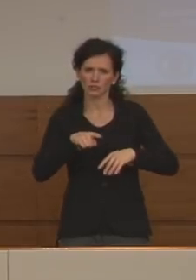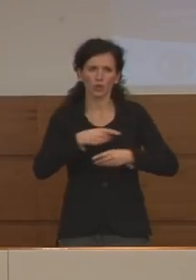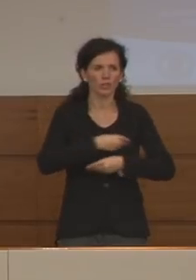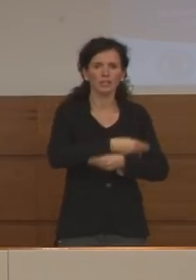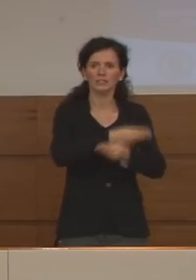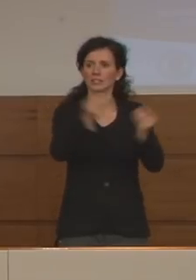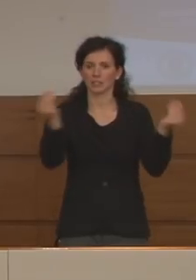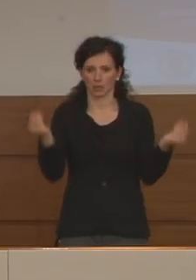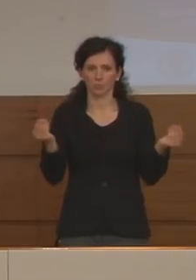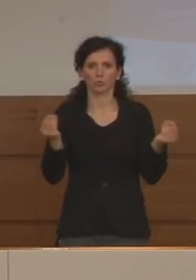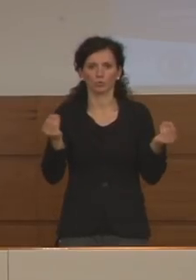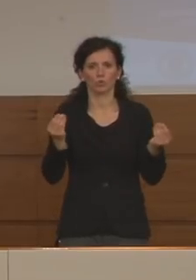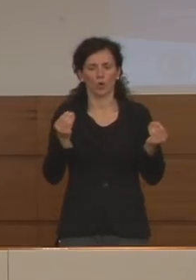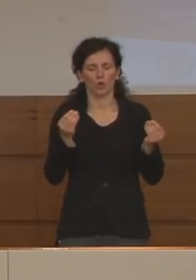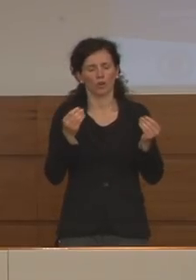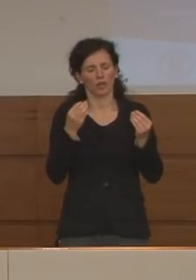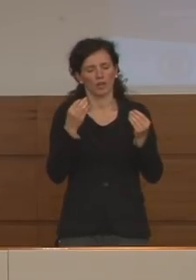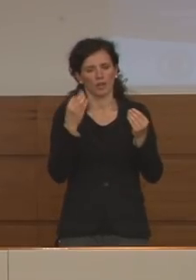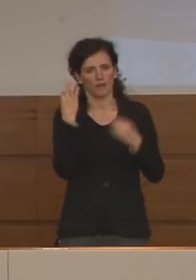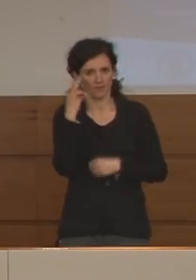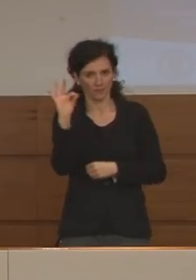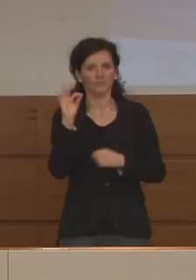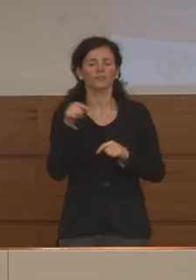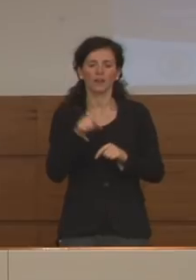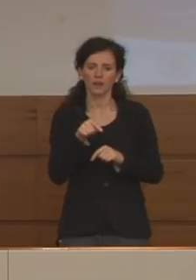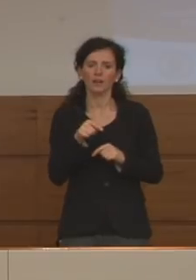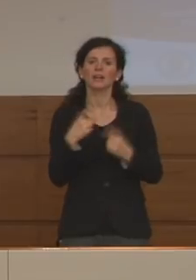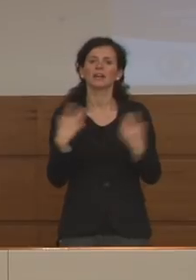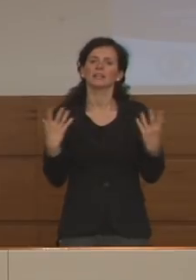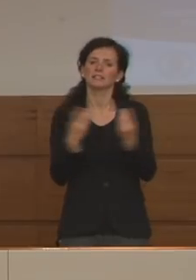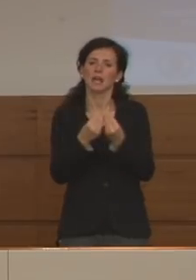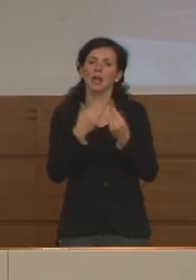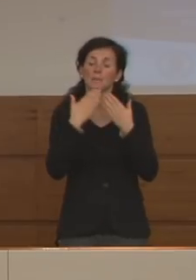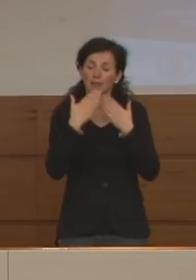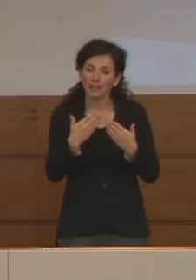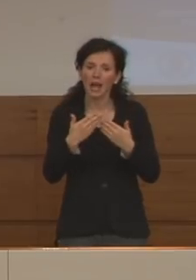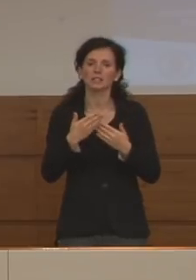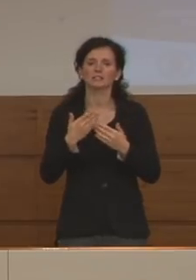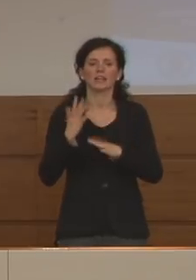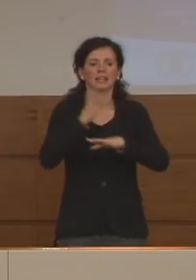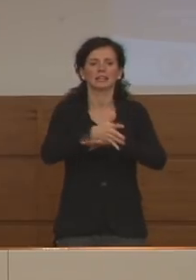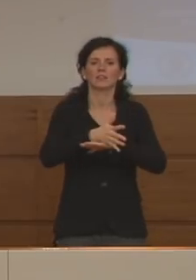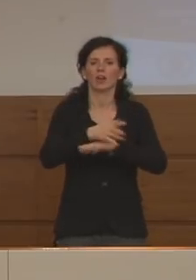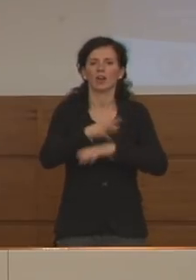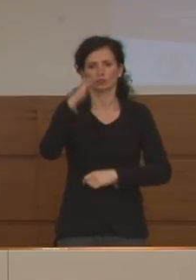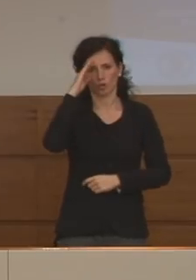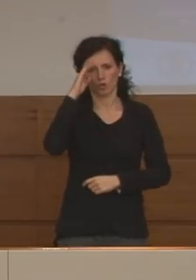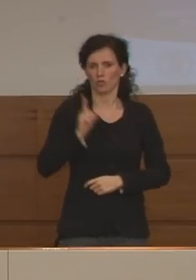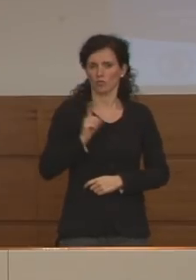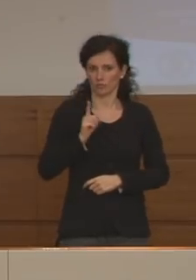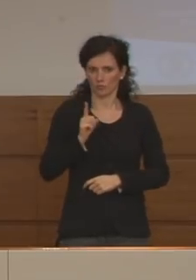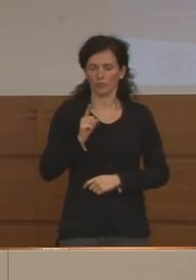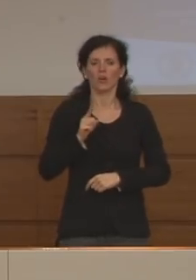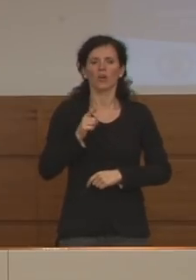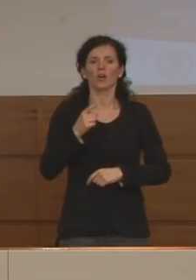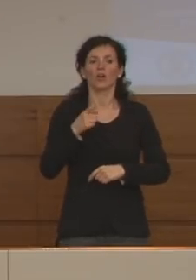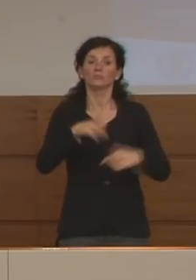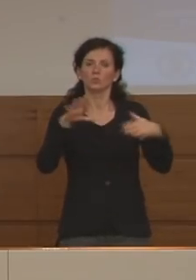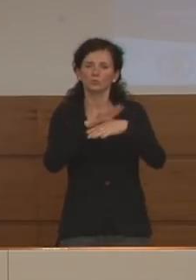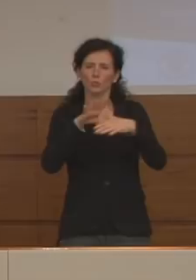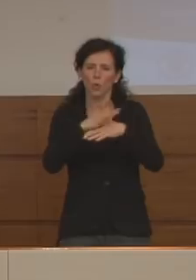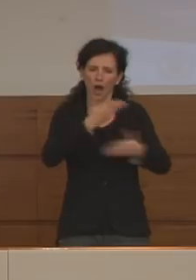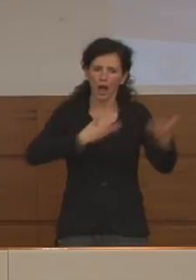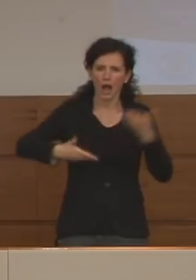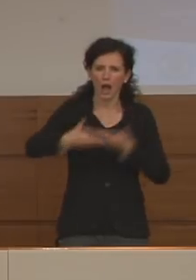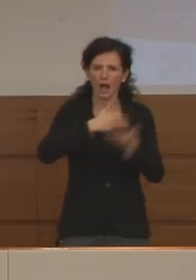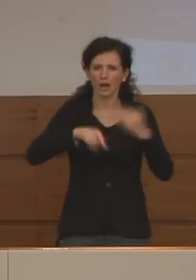distribuzione con un intervento delle forze armate che voglio ringraziare in un gioco di squadra che quello